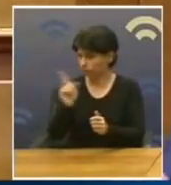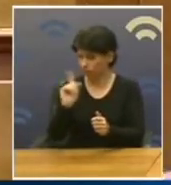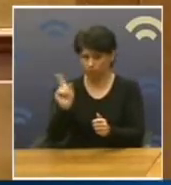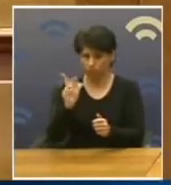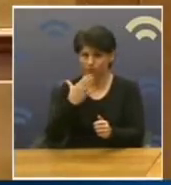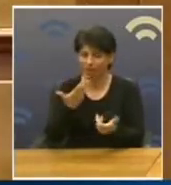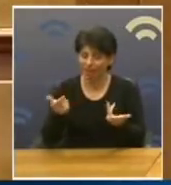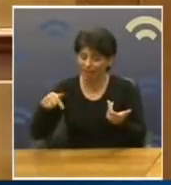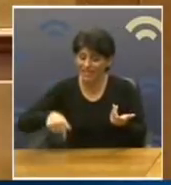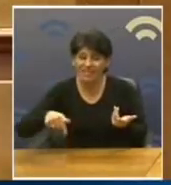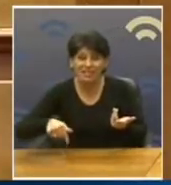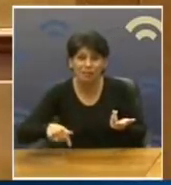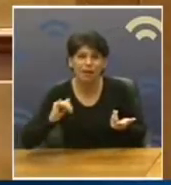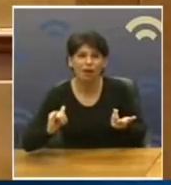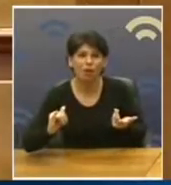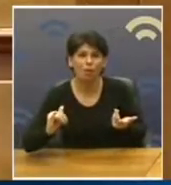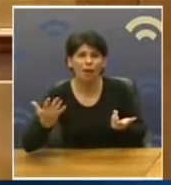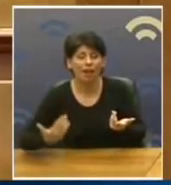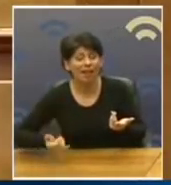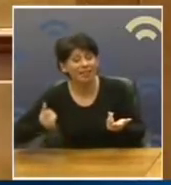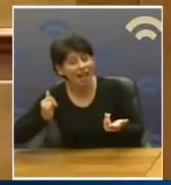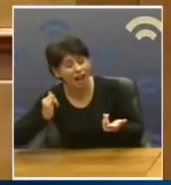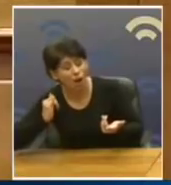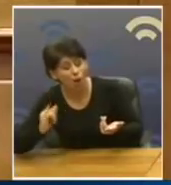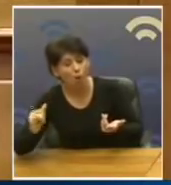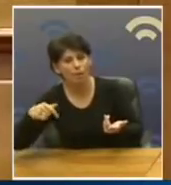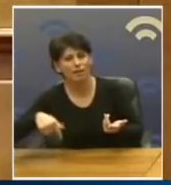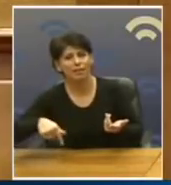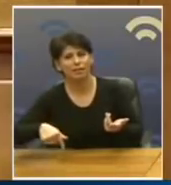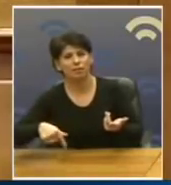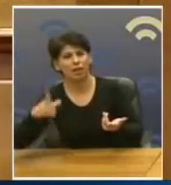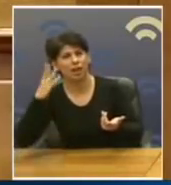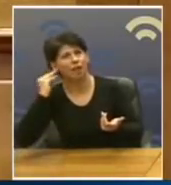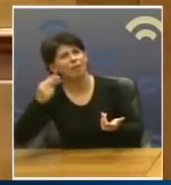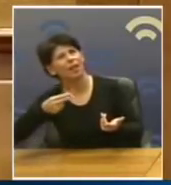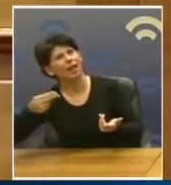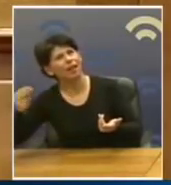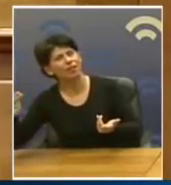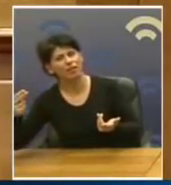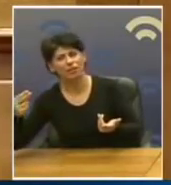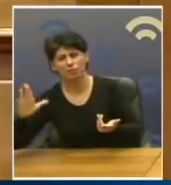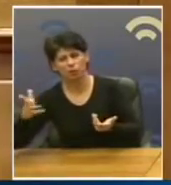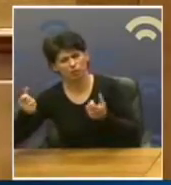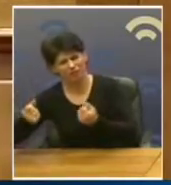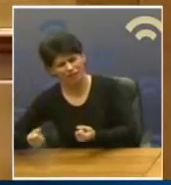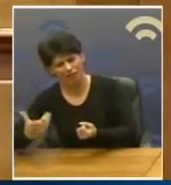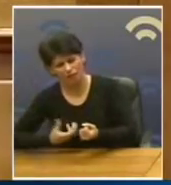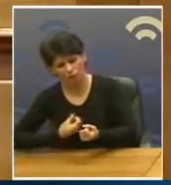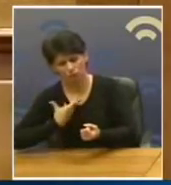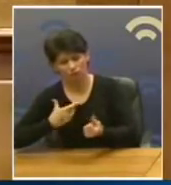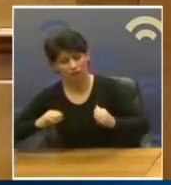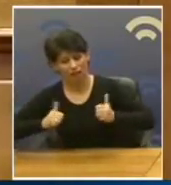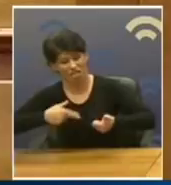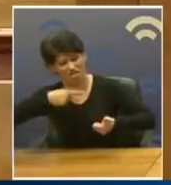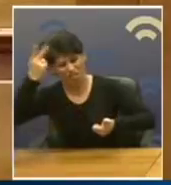και σήμερα, έχετε ακόμα, θα πω μια έκφραση που μπορεί να πείτε είναι βαριά, αλλά αυτό αισθάνομαι, το θράσος θα